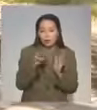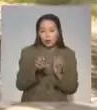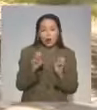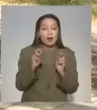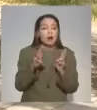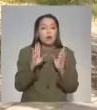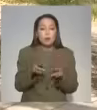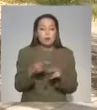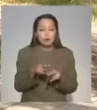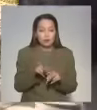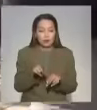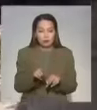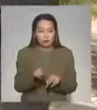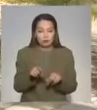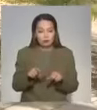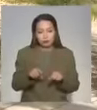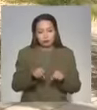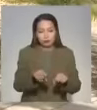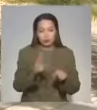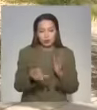будут ее контролировать.